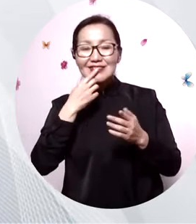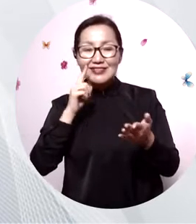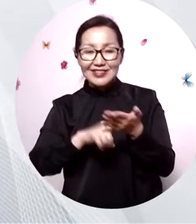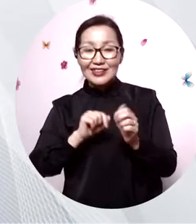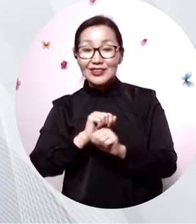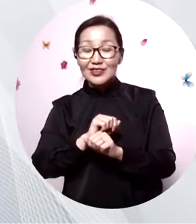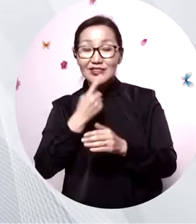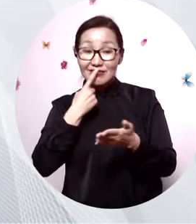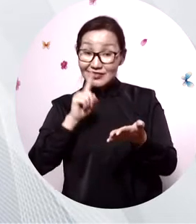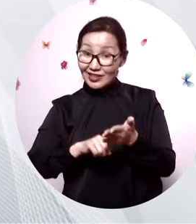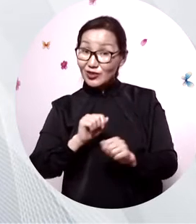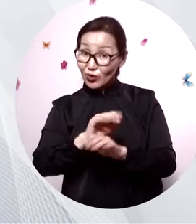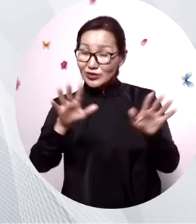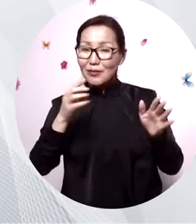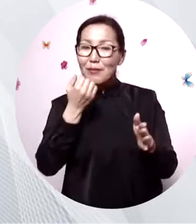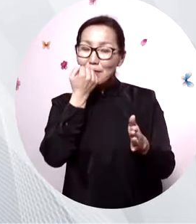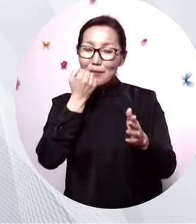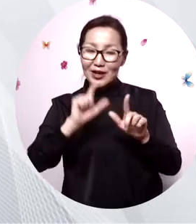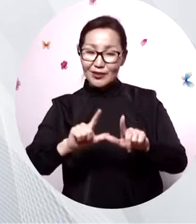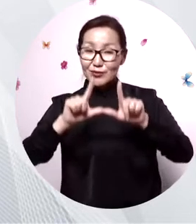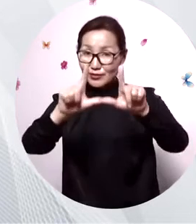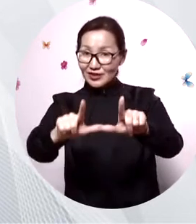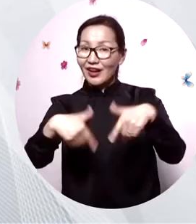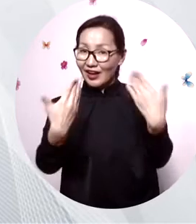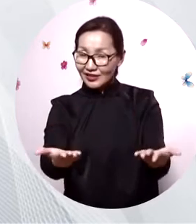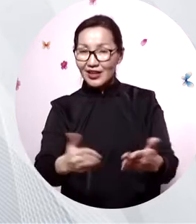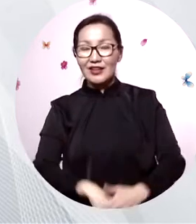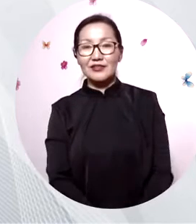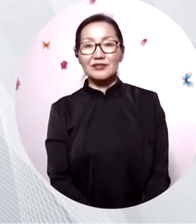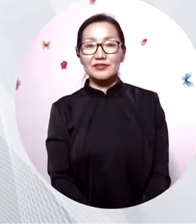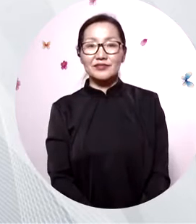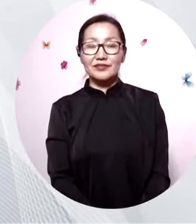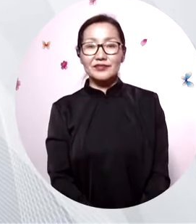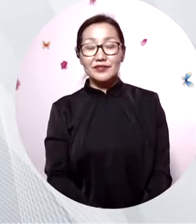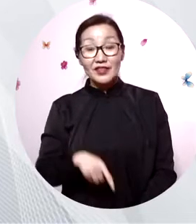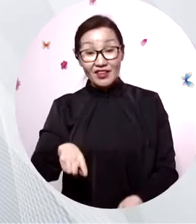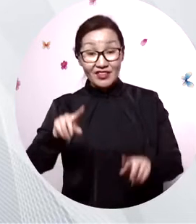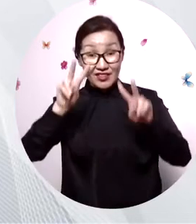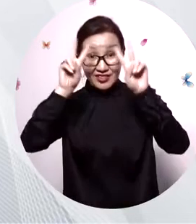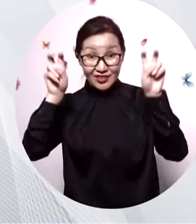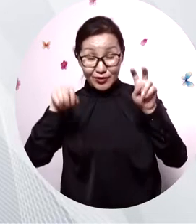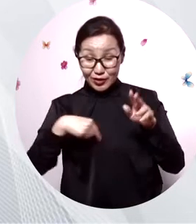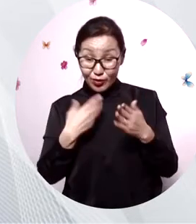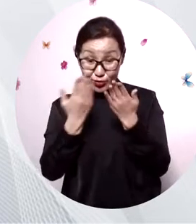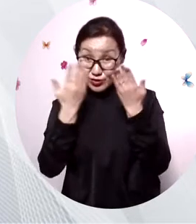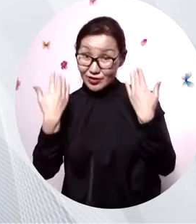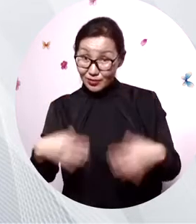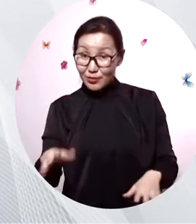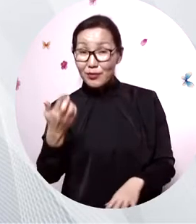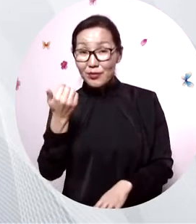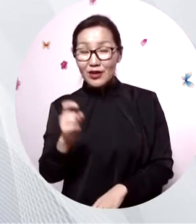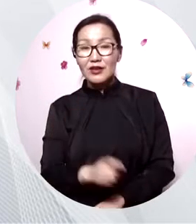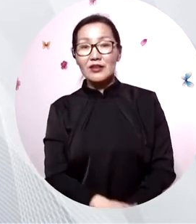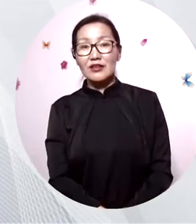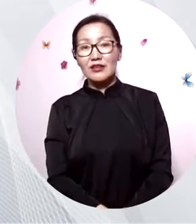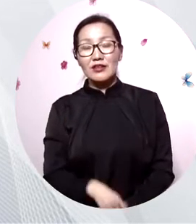зарлан тунхаглаж батламж бичиг гаргалаа. За, энэ ихээ манайхан уншсан байх. За, энэ